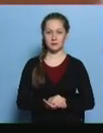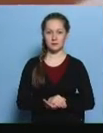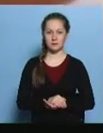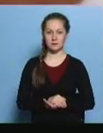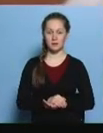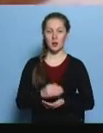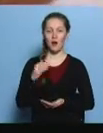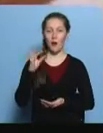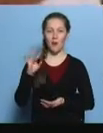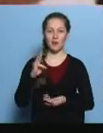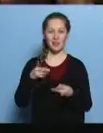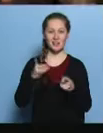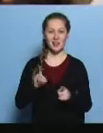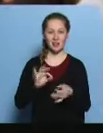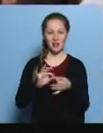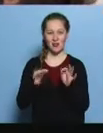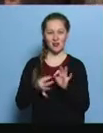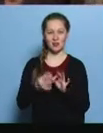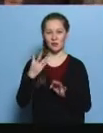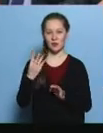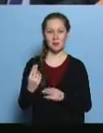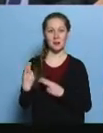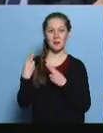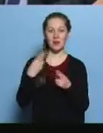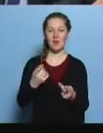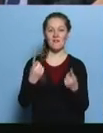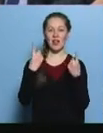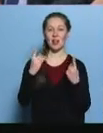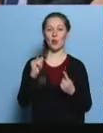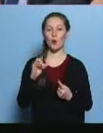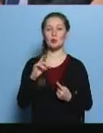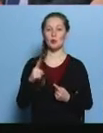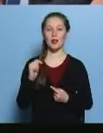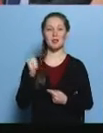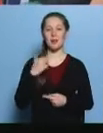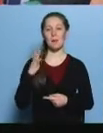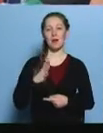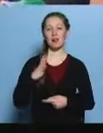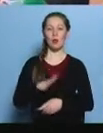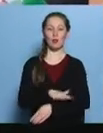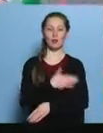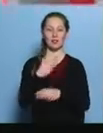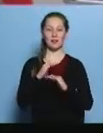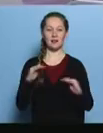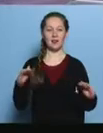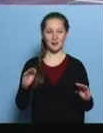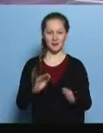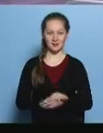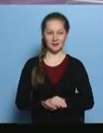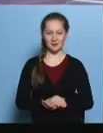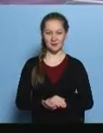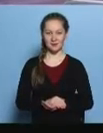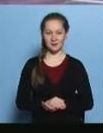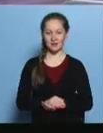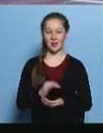Он настоящий. В Ижевск с двухдневным визитом из Великого Устюга приехал самый долгожданный гость всех детей. Теперь